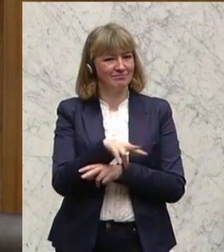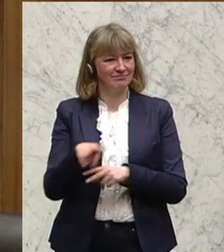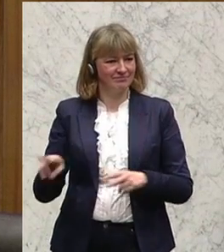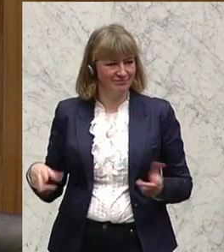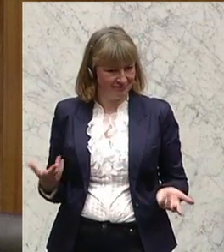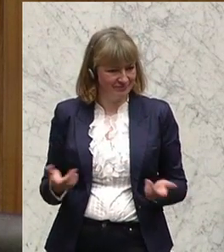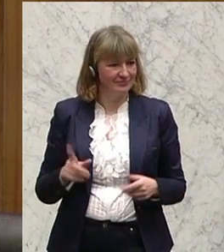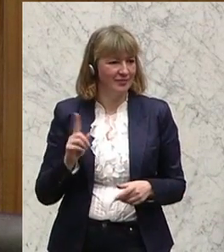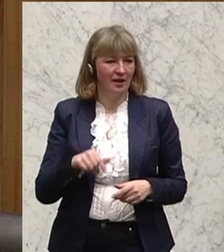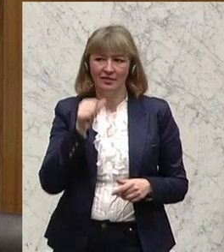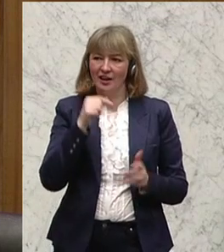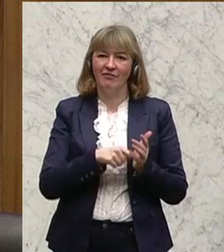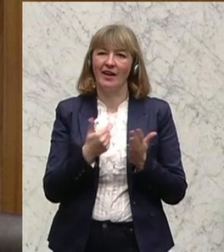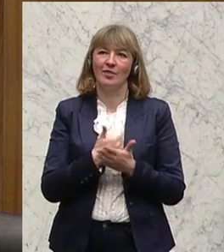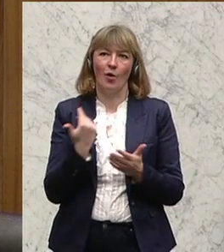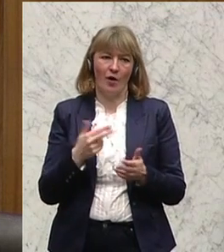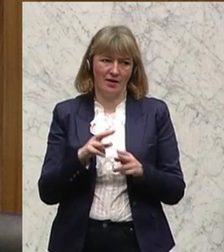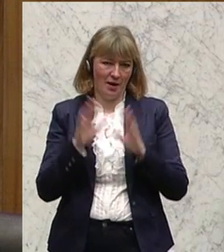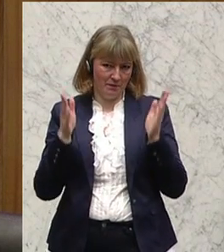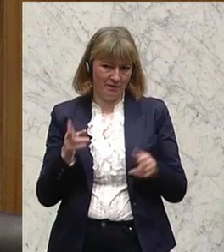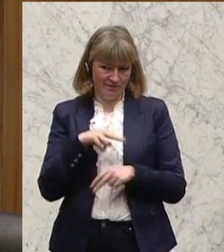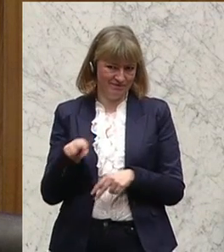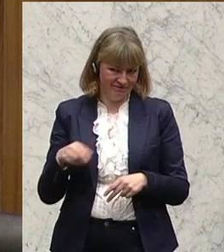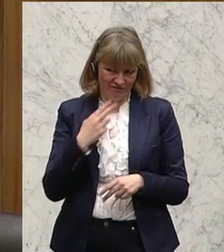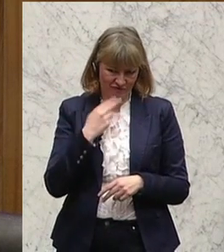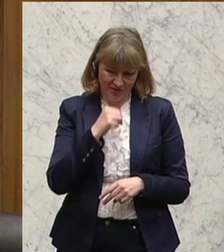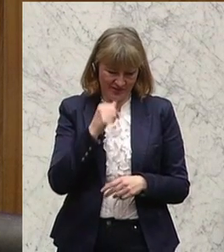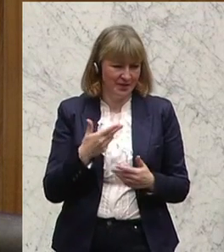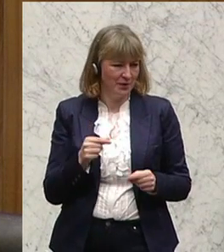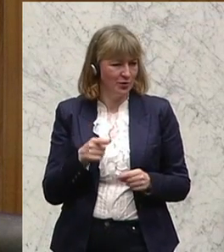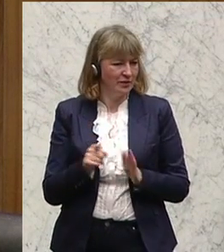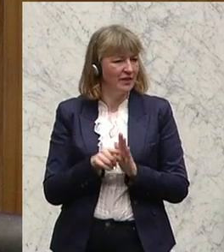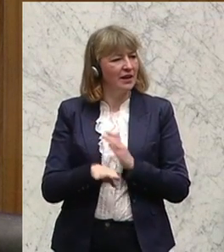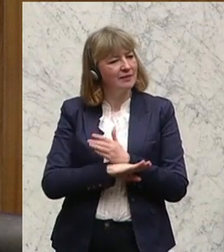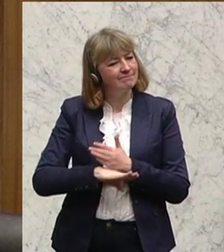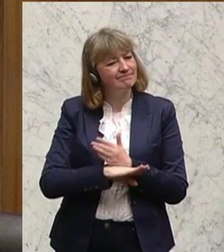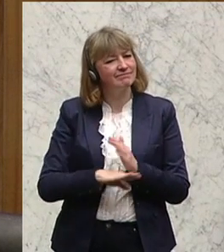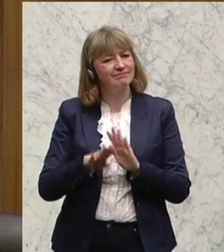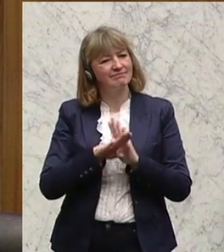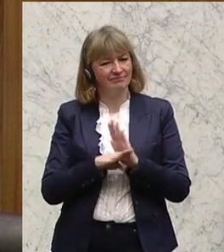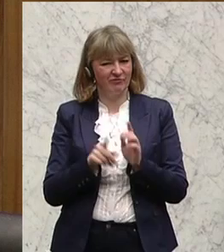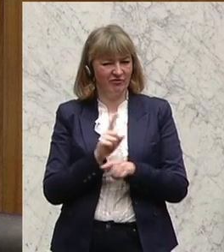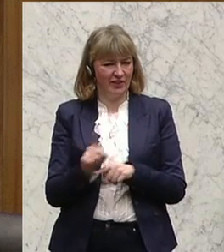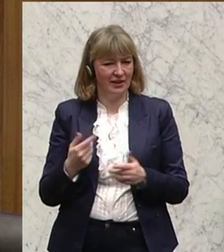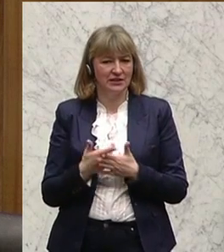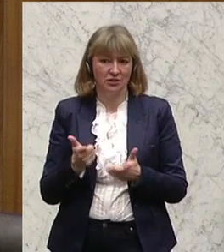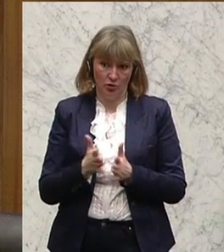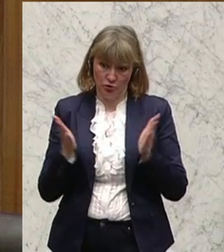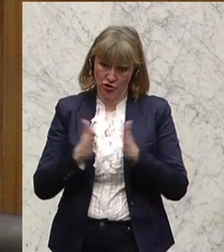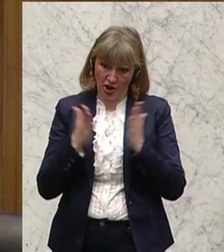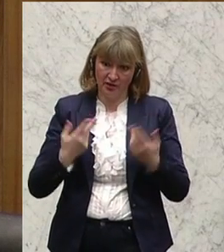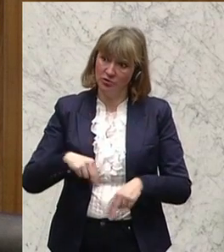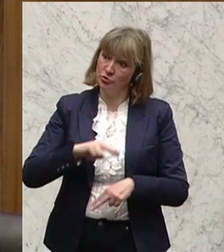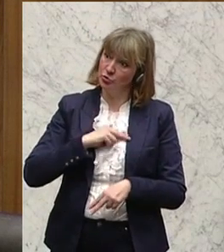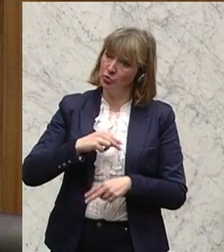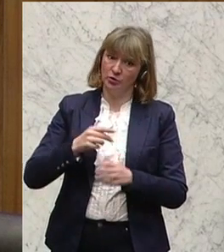wenigen Ausnahmen nicht wegen der neuen. Also da sieht man, dass eine verfehlte juristische Grundlage großen Schaden anrichten kann, der oft nicht mehr wieder